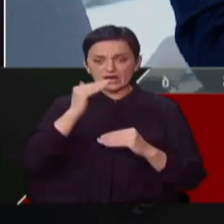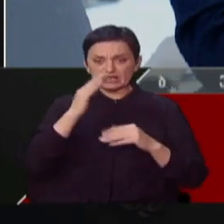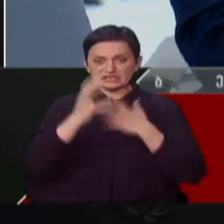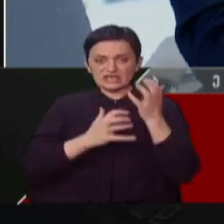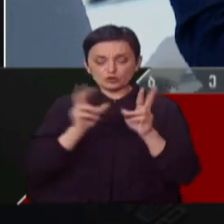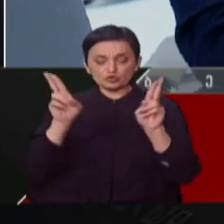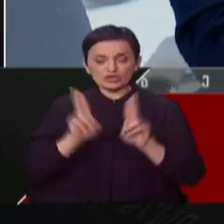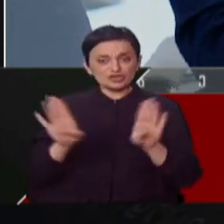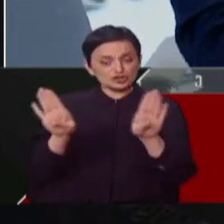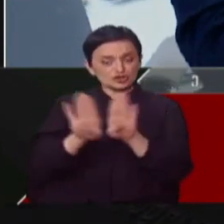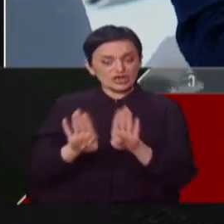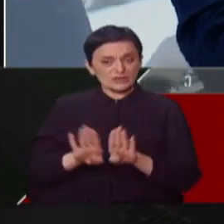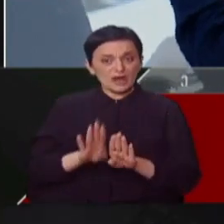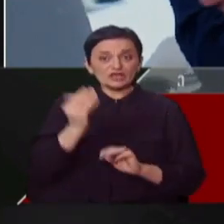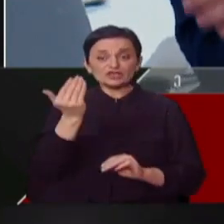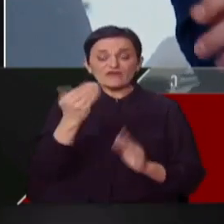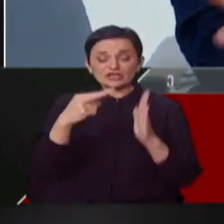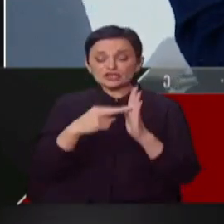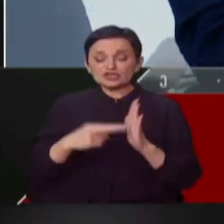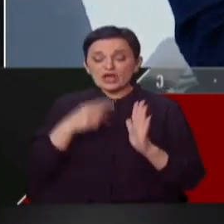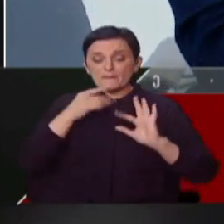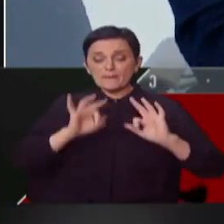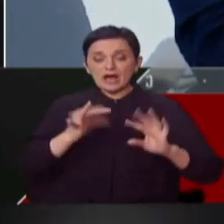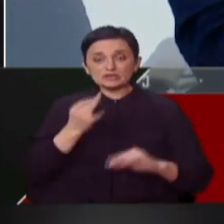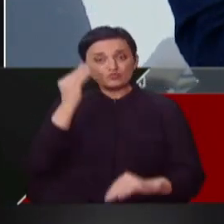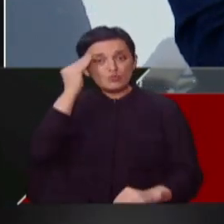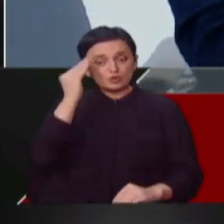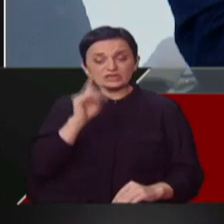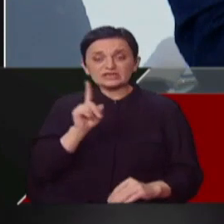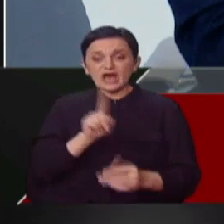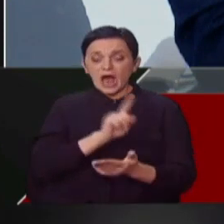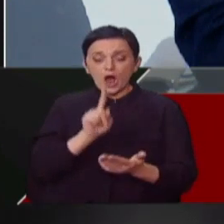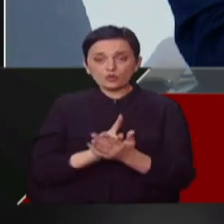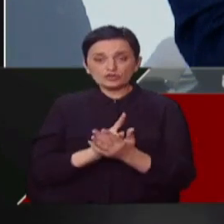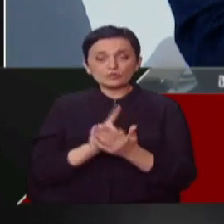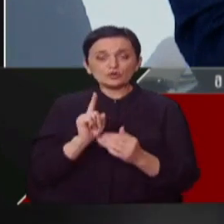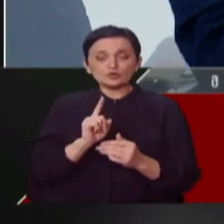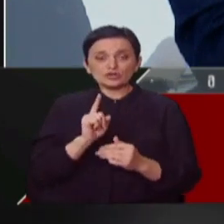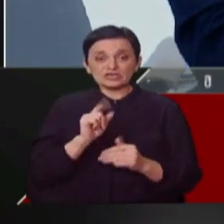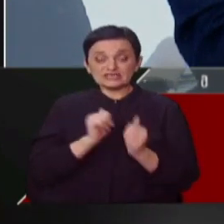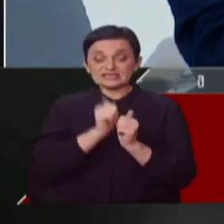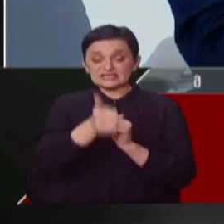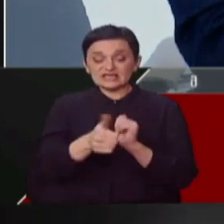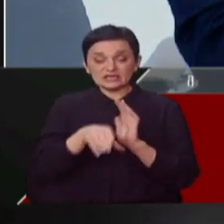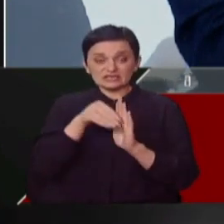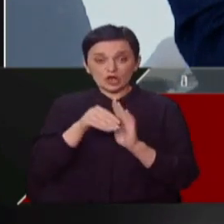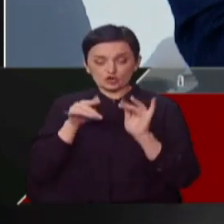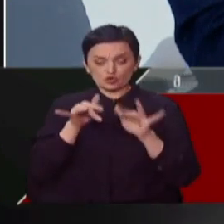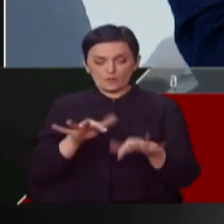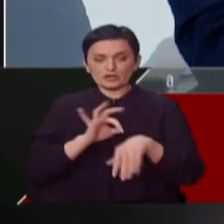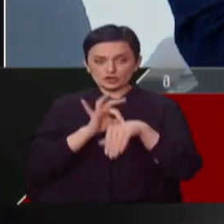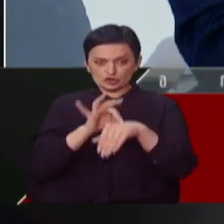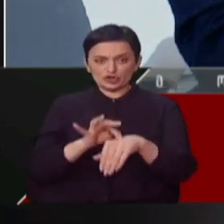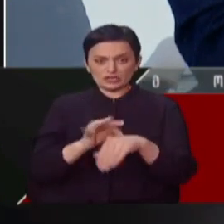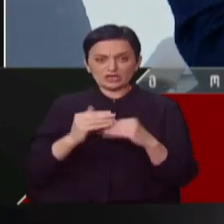საერთაშორისო სტანდარტების შესაბამისად. თქვენი შეფასება მაინტერესებს და მოსაზრება, რა არის აუცილებელი იმისთვის, რომ წინა საარჩევნო კამპანია